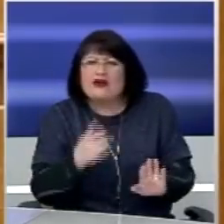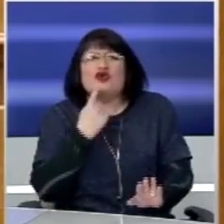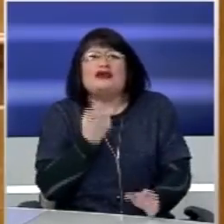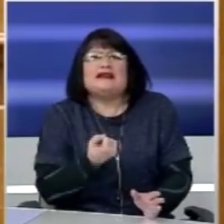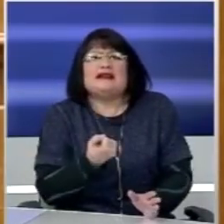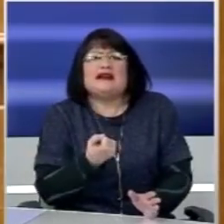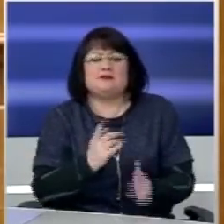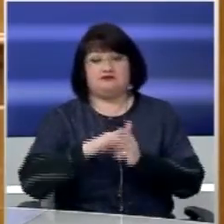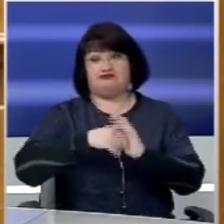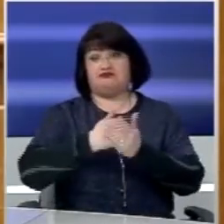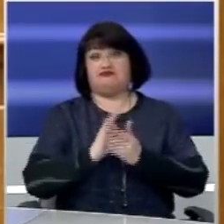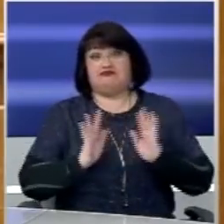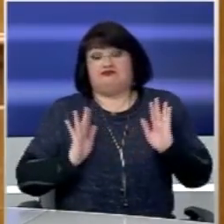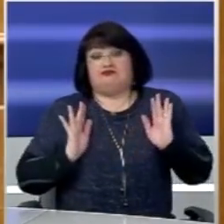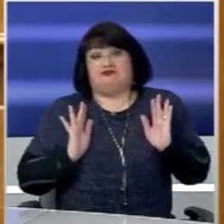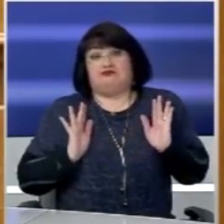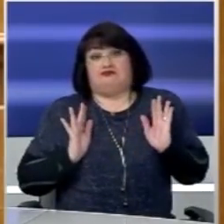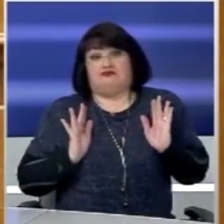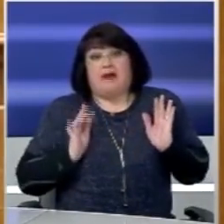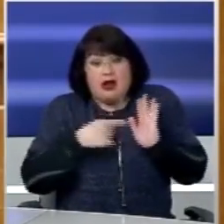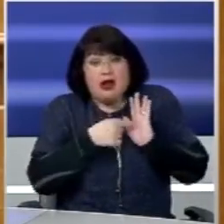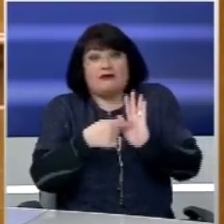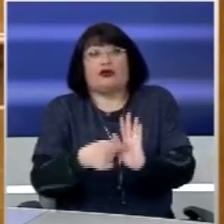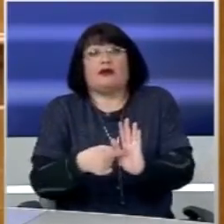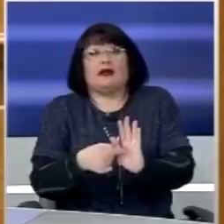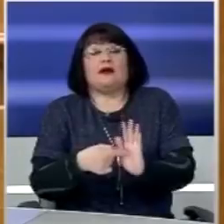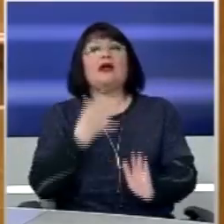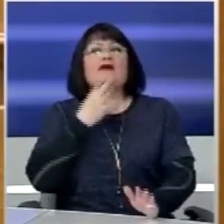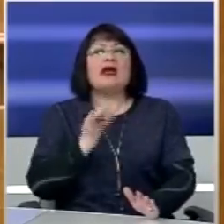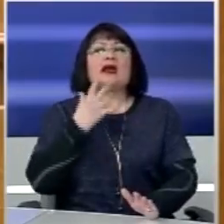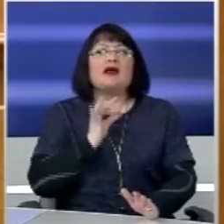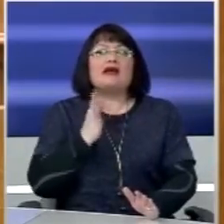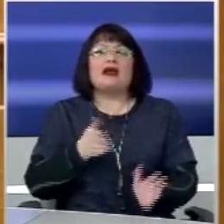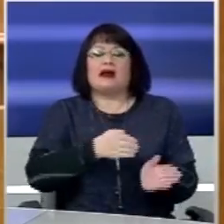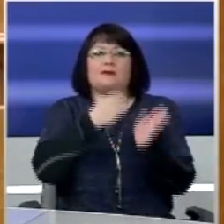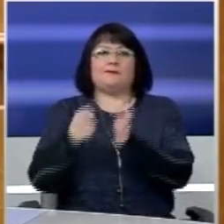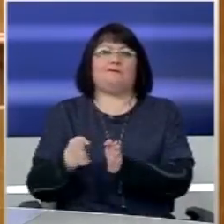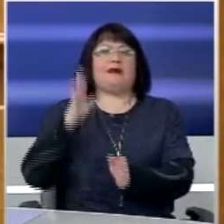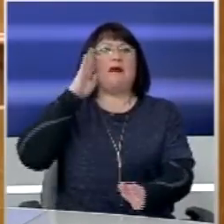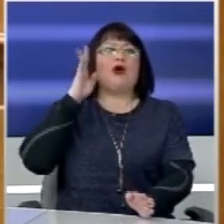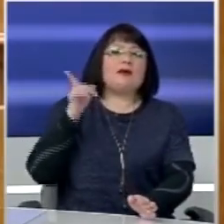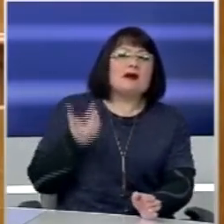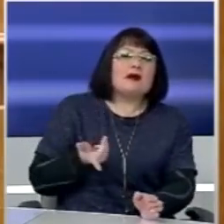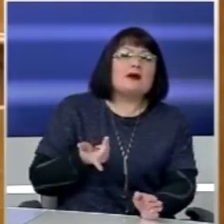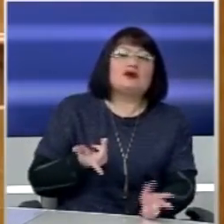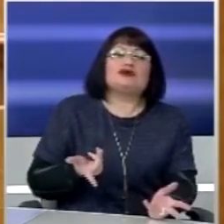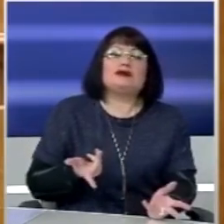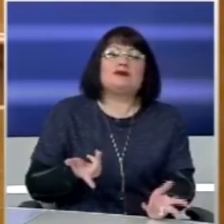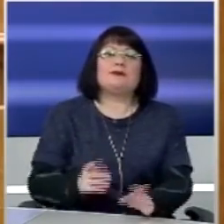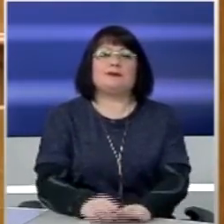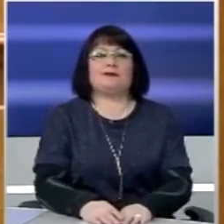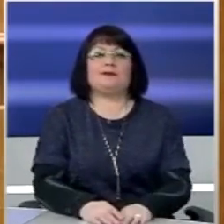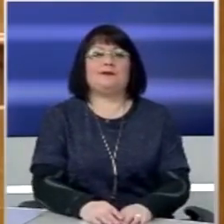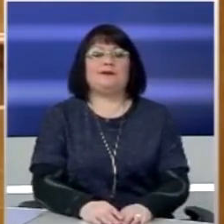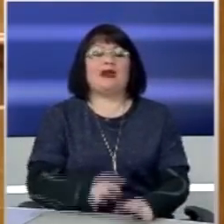του Πόντιου Πιλάτου που αναπαράγεται με κάθε αφορμή από την άλλη πλευρά του Ατλαντικού. Και δεν θα